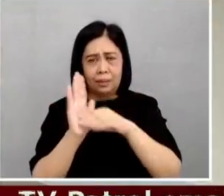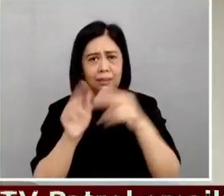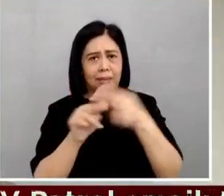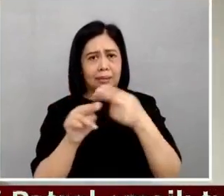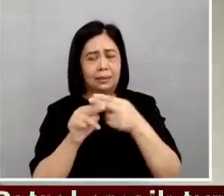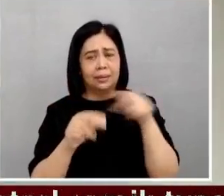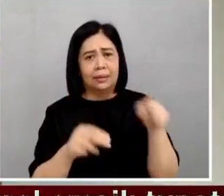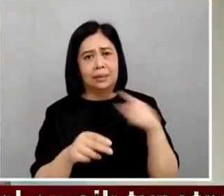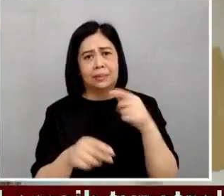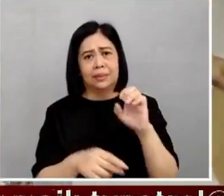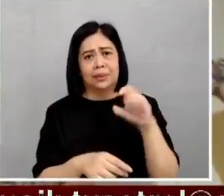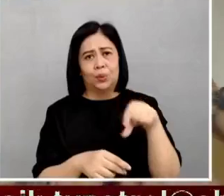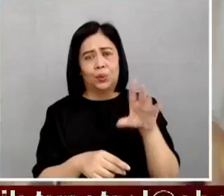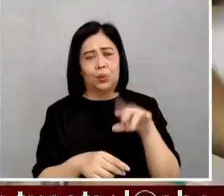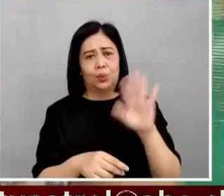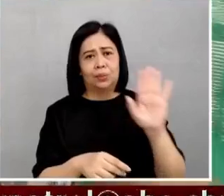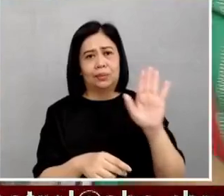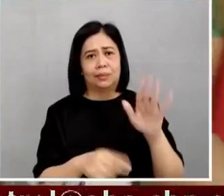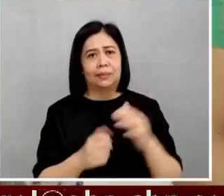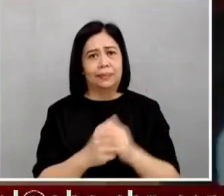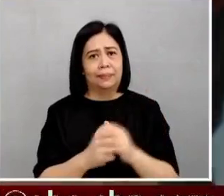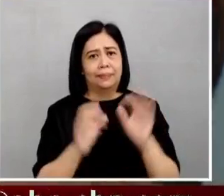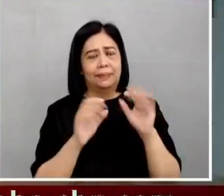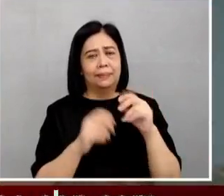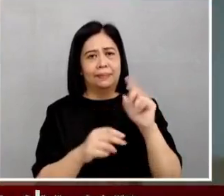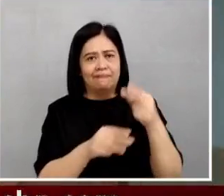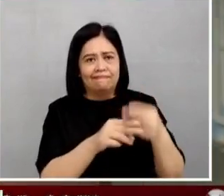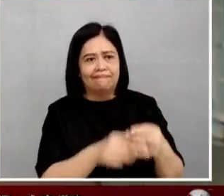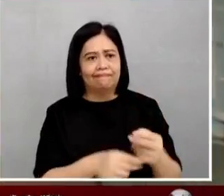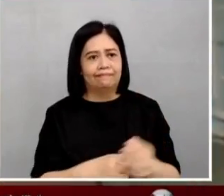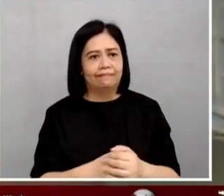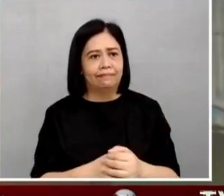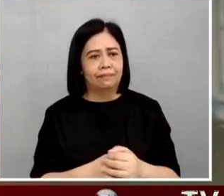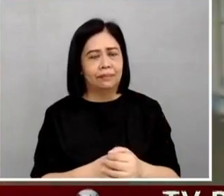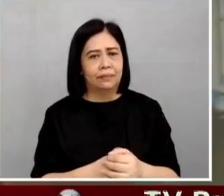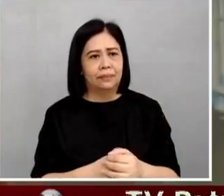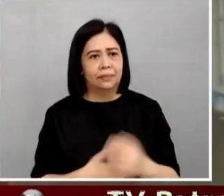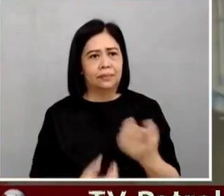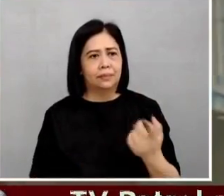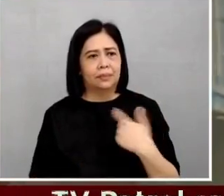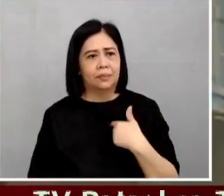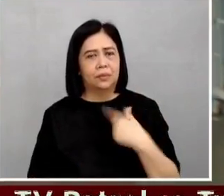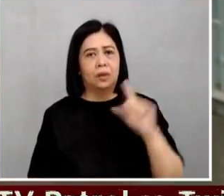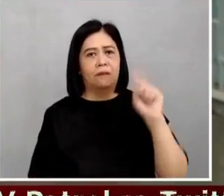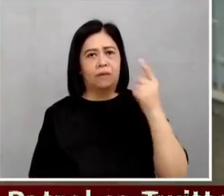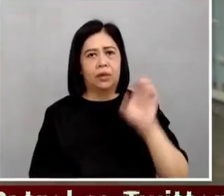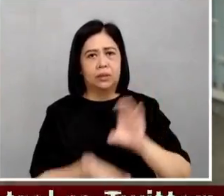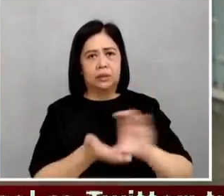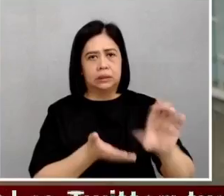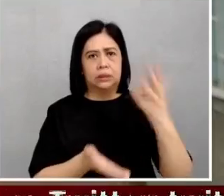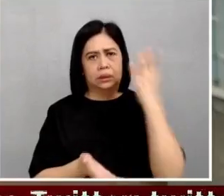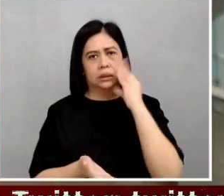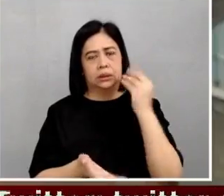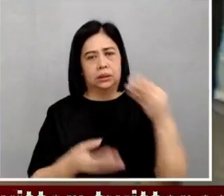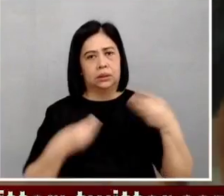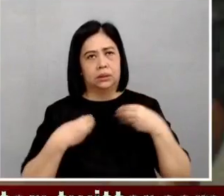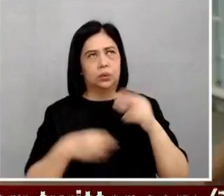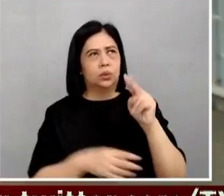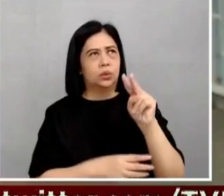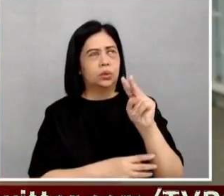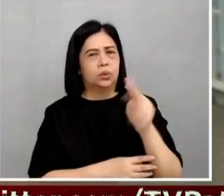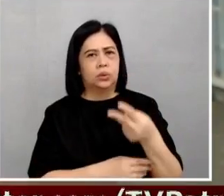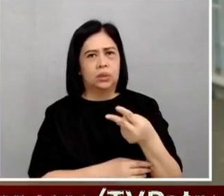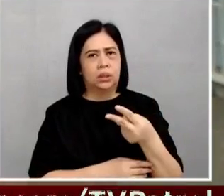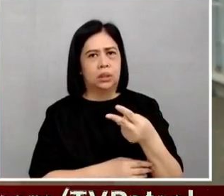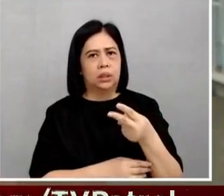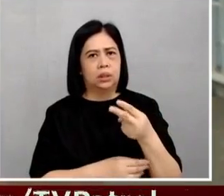ng ECQ ayuda ang kanyang pangalan. Yung first tranche lang po ako nakakuha, tapos itong second tranche ko